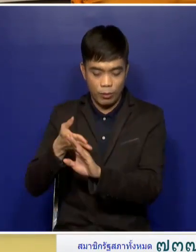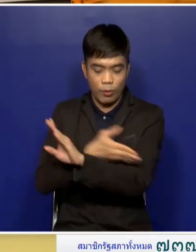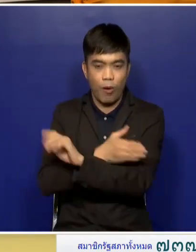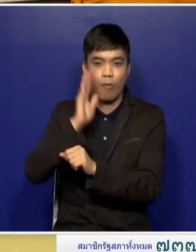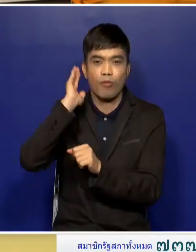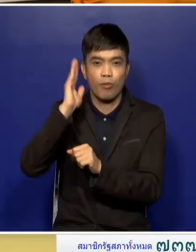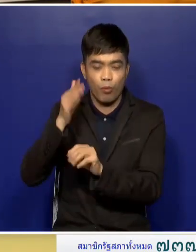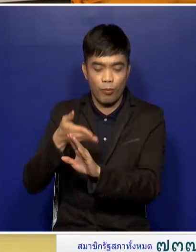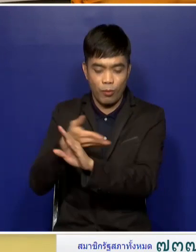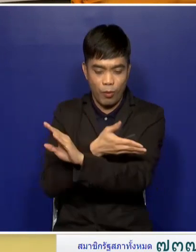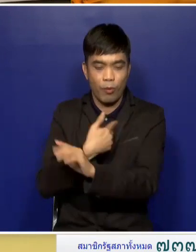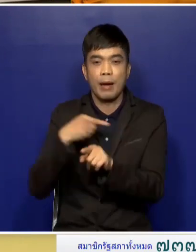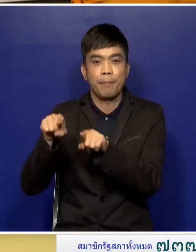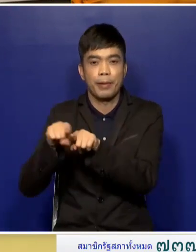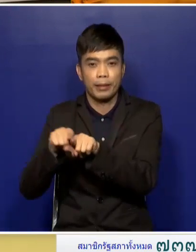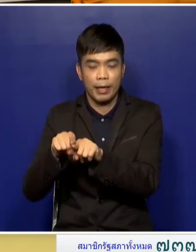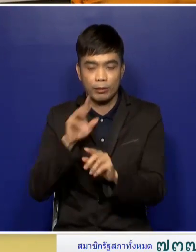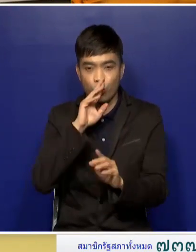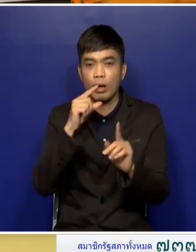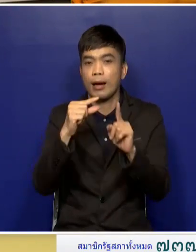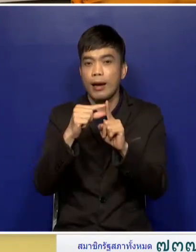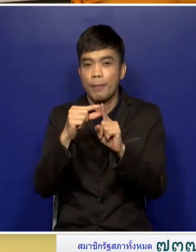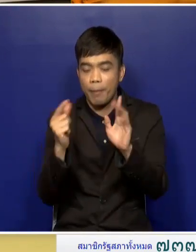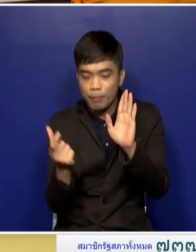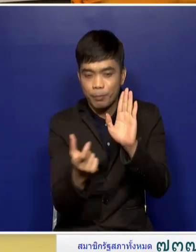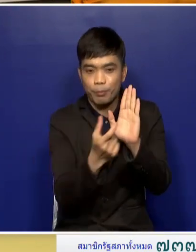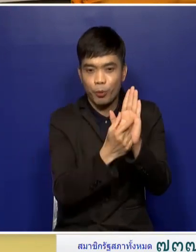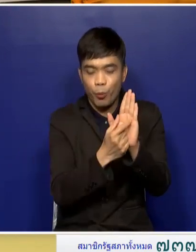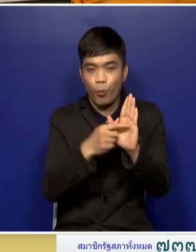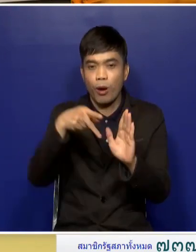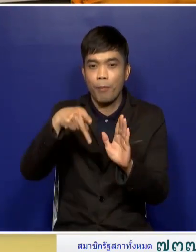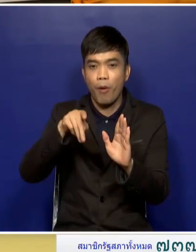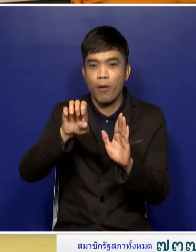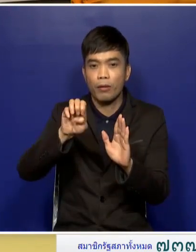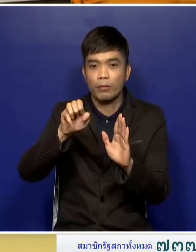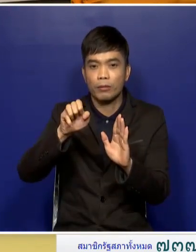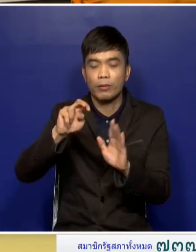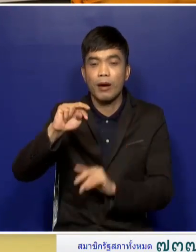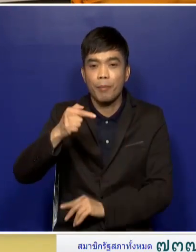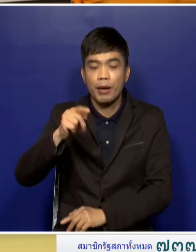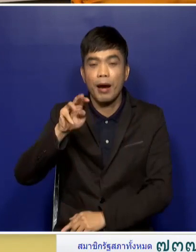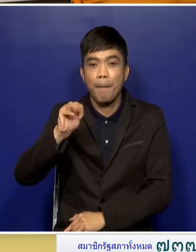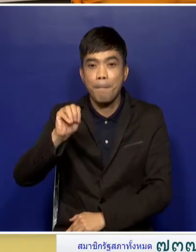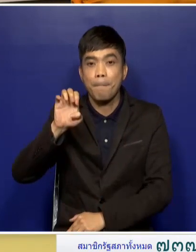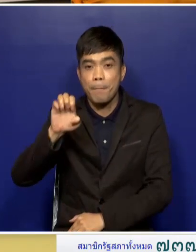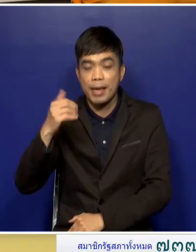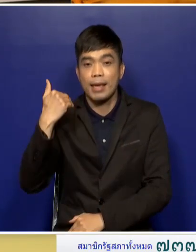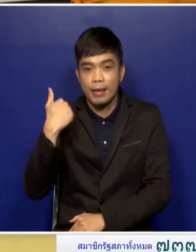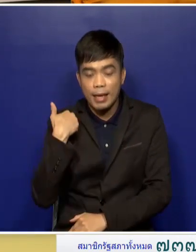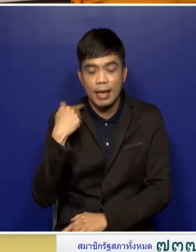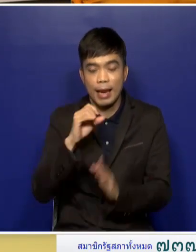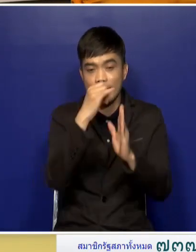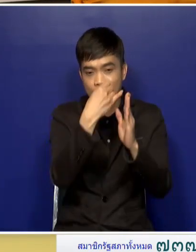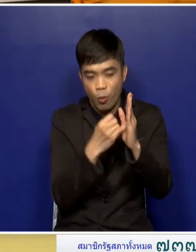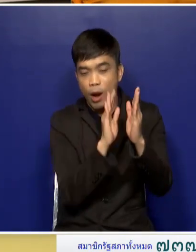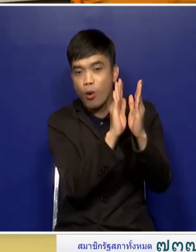การทเราใส่คำที่บญจุไ้คือบอกว่าที่พ่งมในแต่ละจัหวดเนี่ย ทำใหเกิดความสับสนมากแล้วถ้าเรา